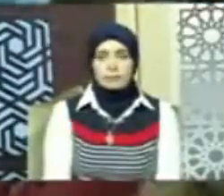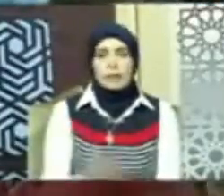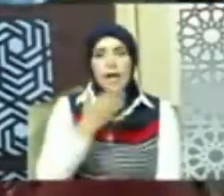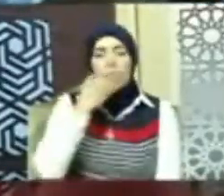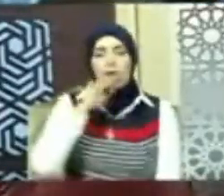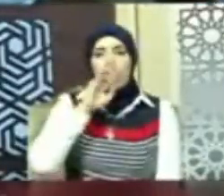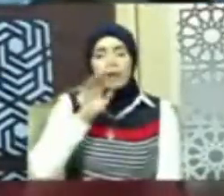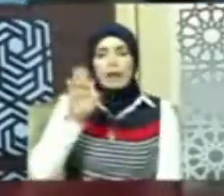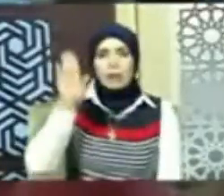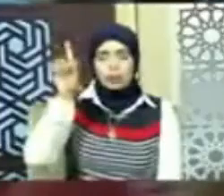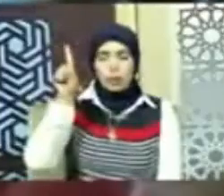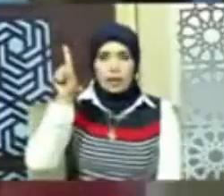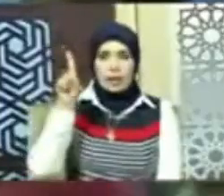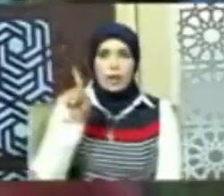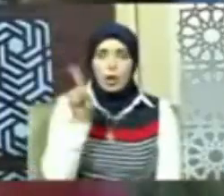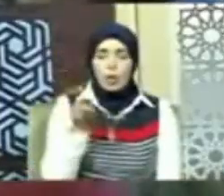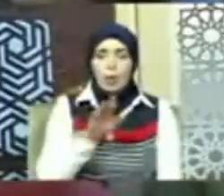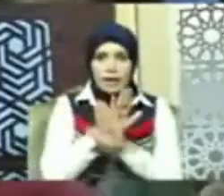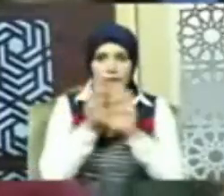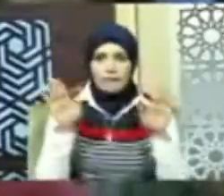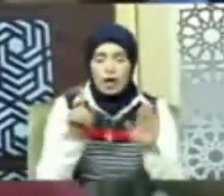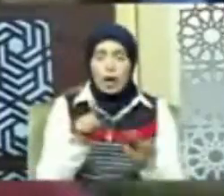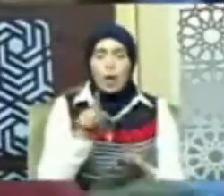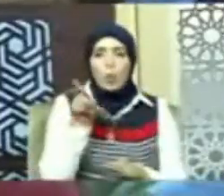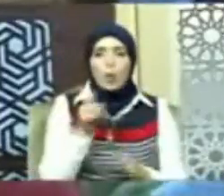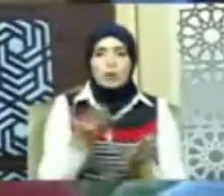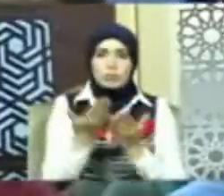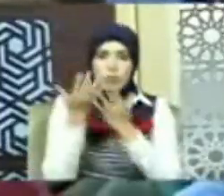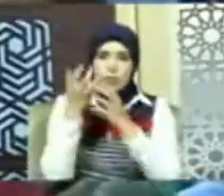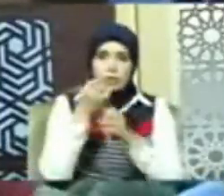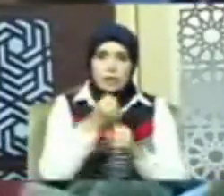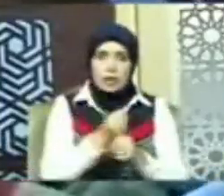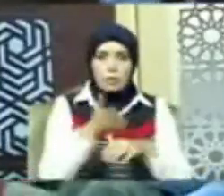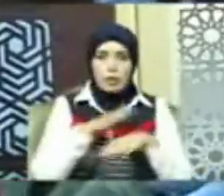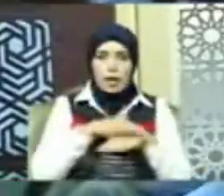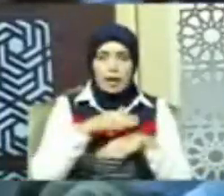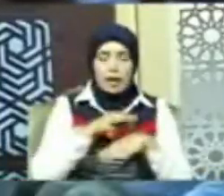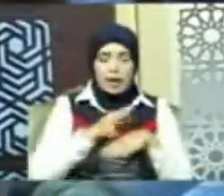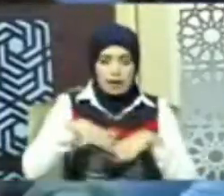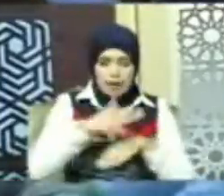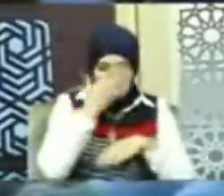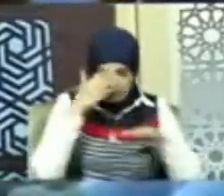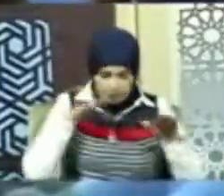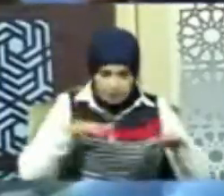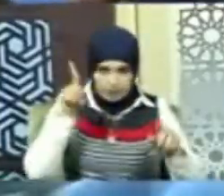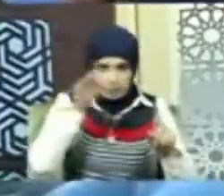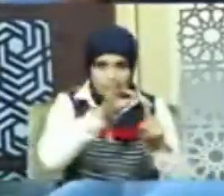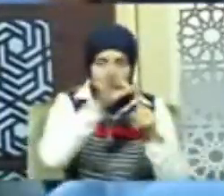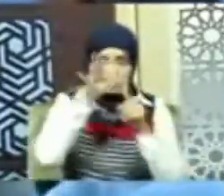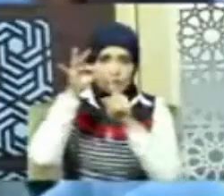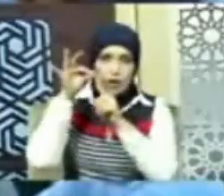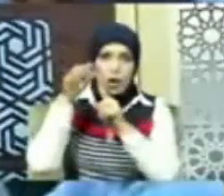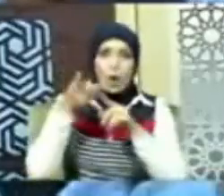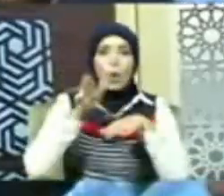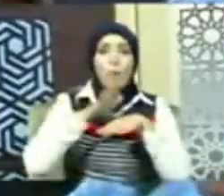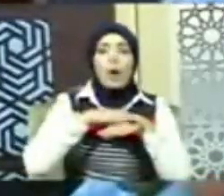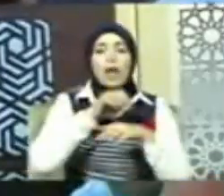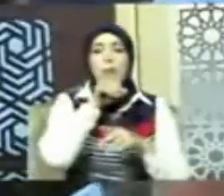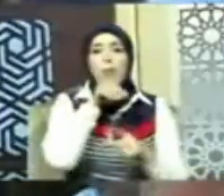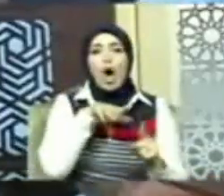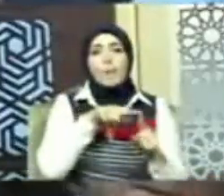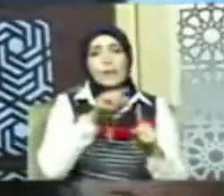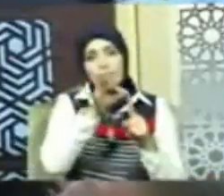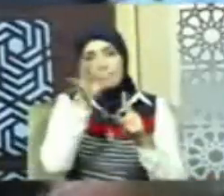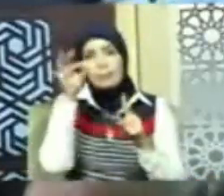الحمد لله وكفى، وصلاة وسلاما على عباده الذين اصطفى، وعلى سيدنا